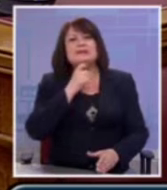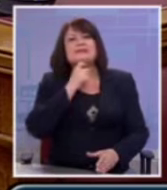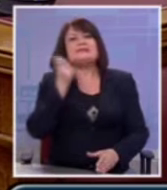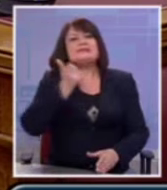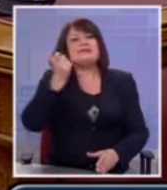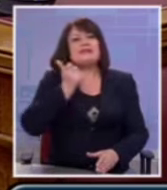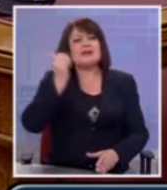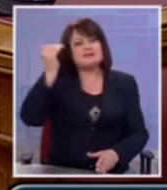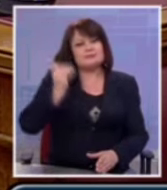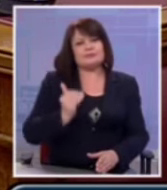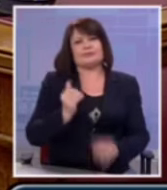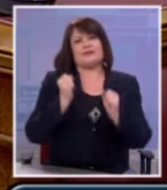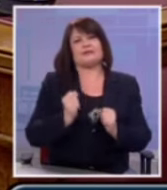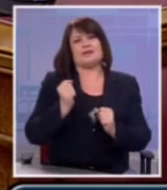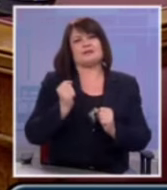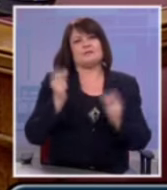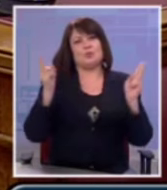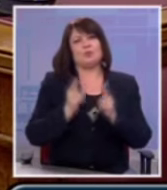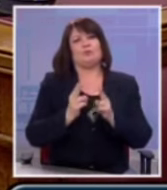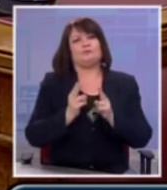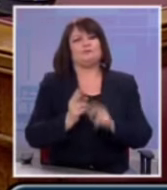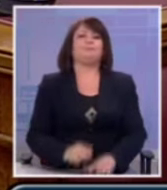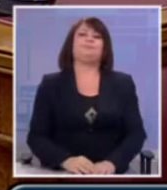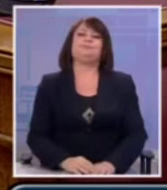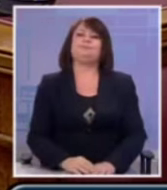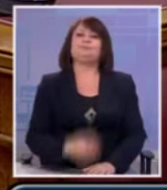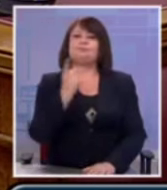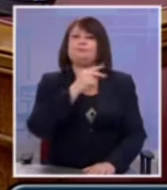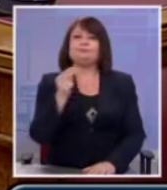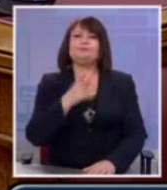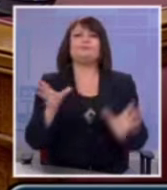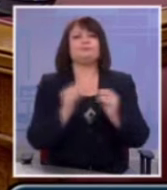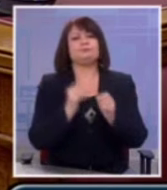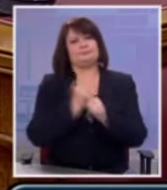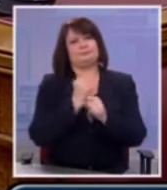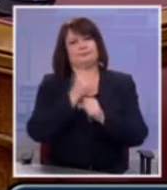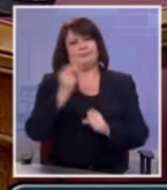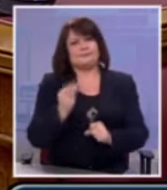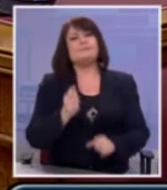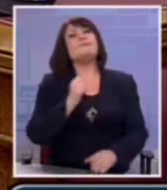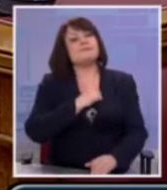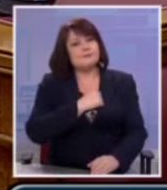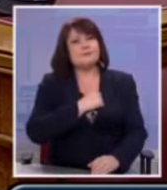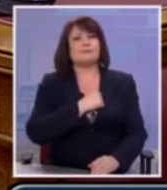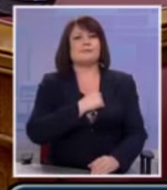παραπέρα μειώσεις της κύριες συντάξης. Το άλλο θέμα σχετικά με τα εργασιακά, εκεί πιστεύω ότι έχουν